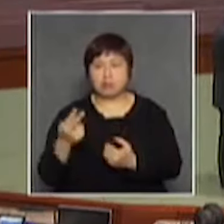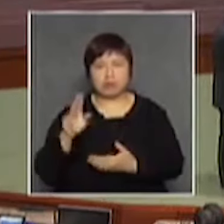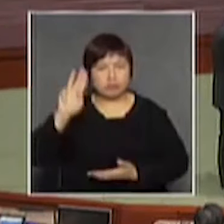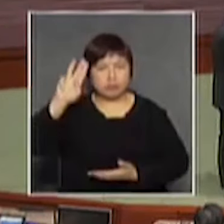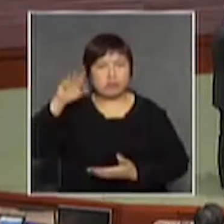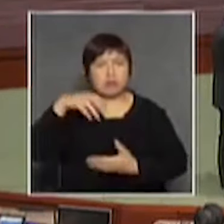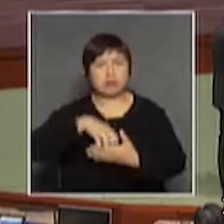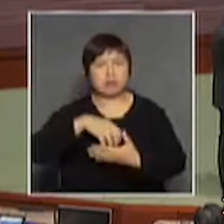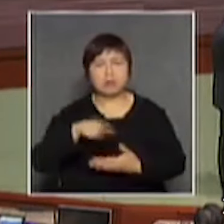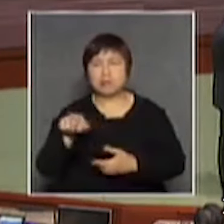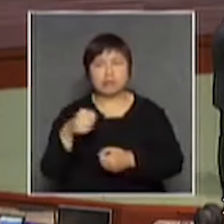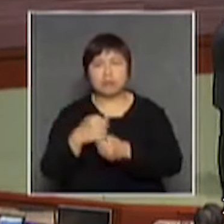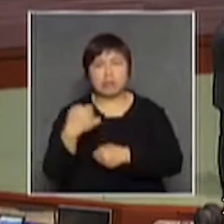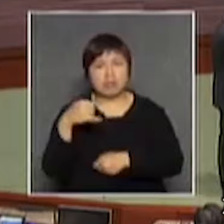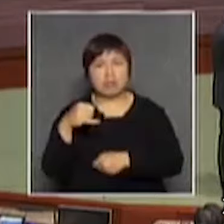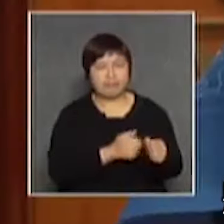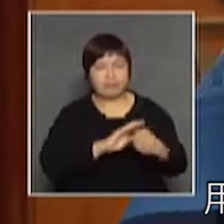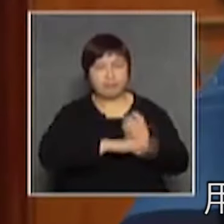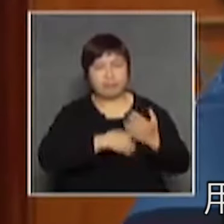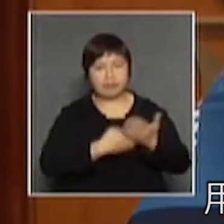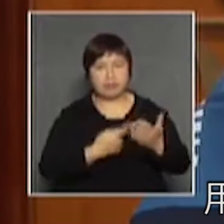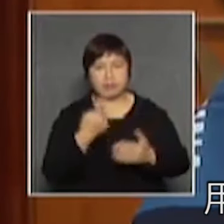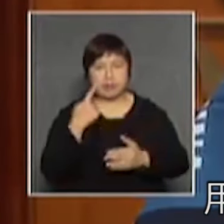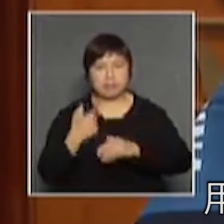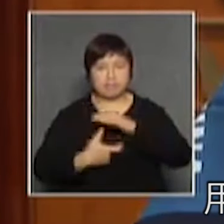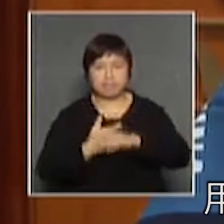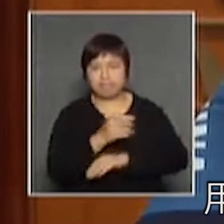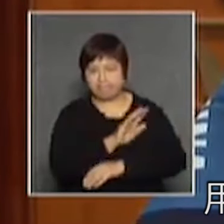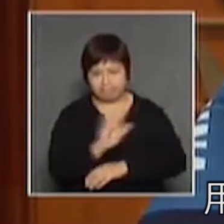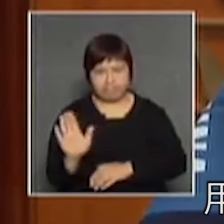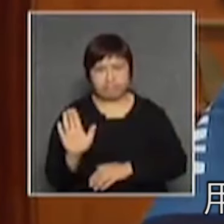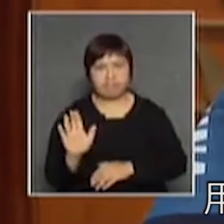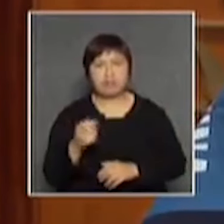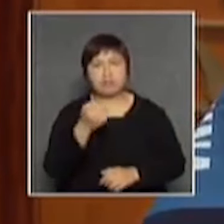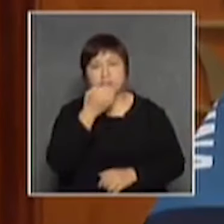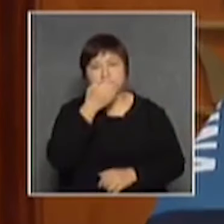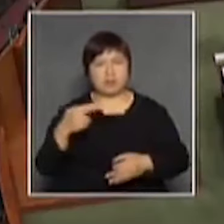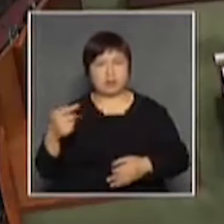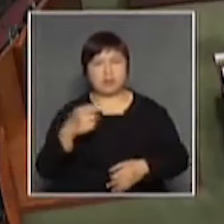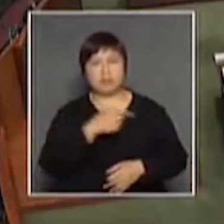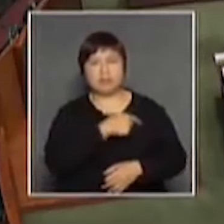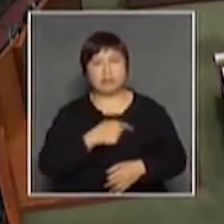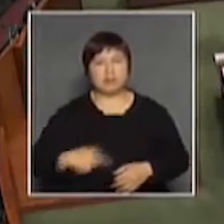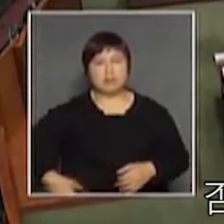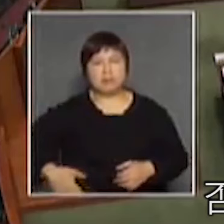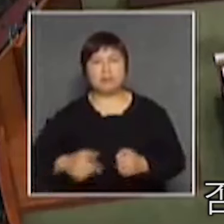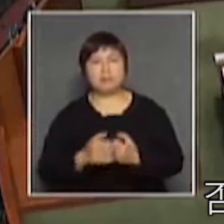果某某人咧係將呢個宣誓過程用作不同政治用途，譬如詆毀國家